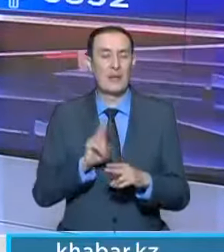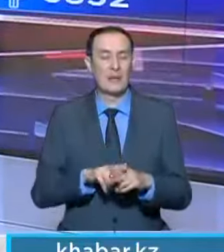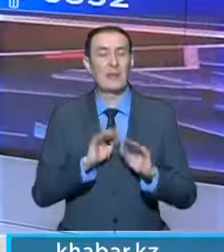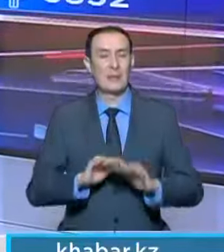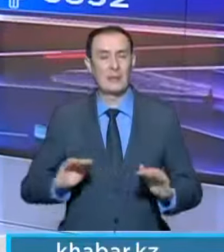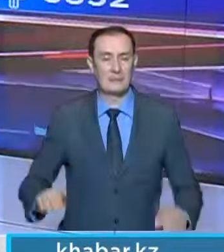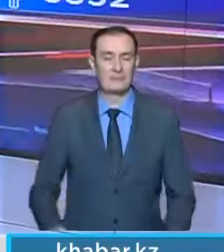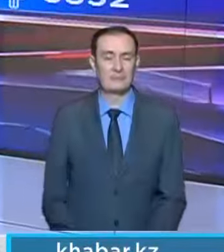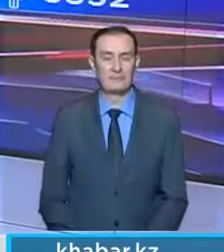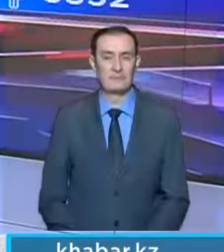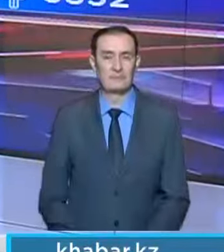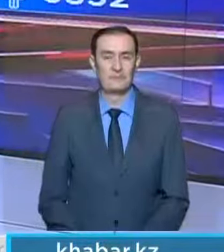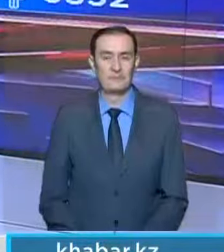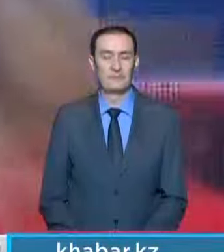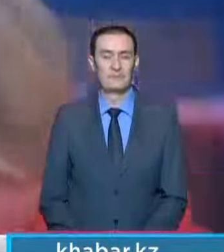дети.